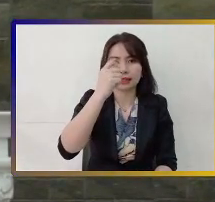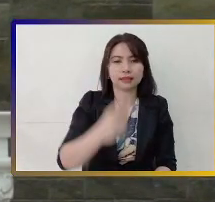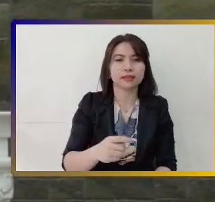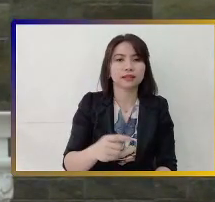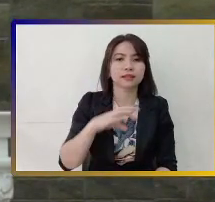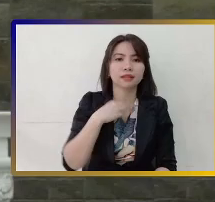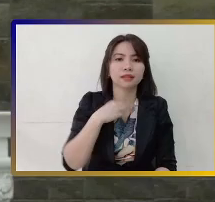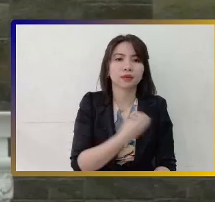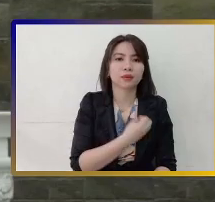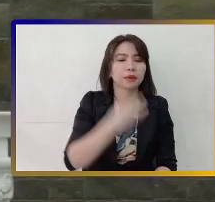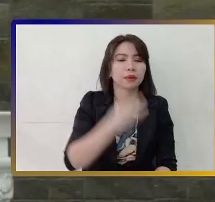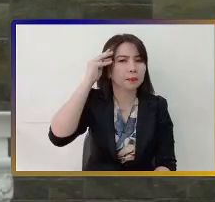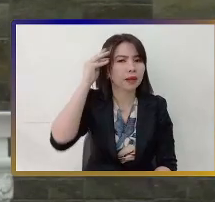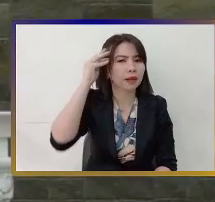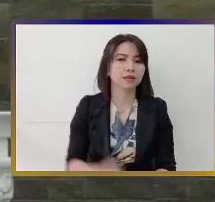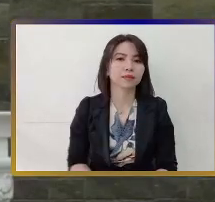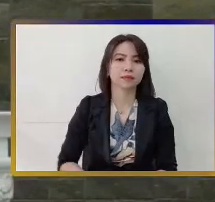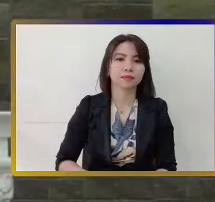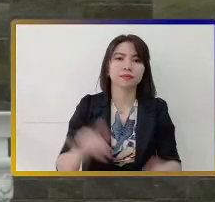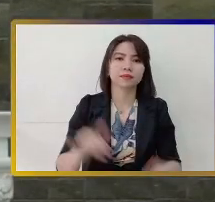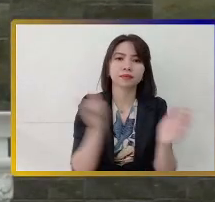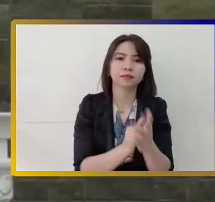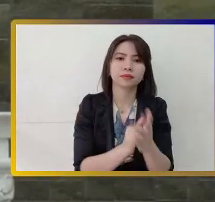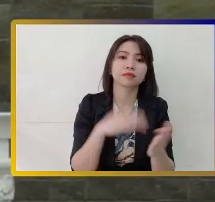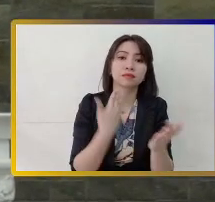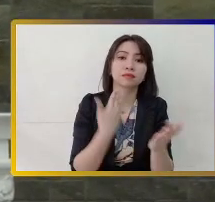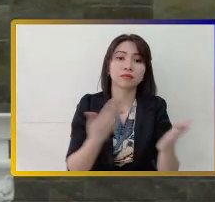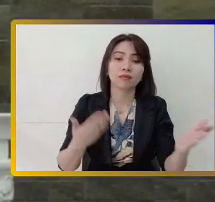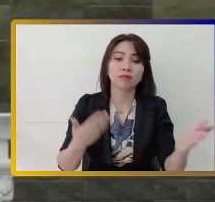That thing is taking away